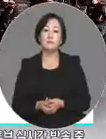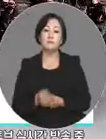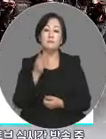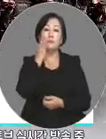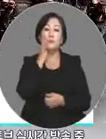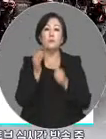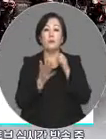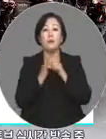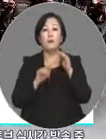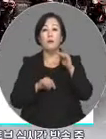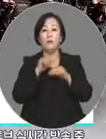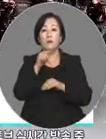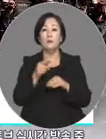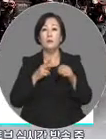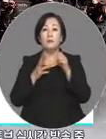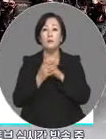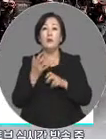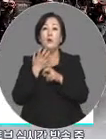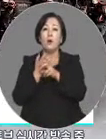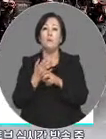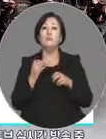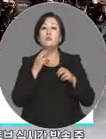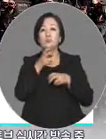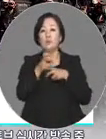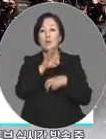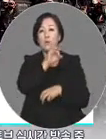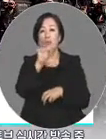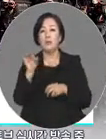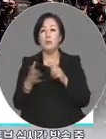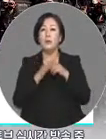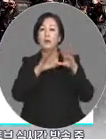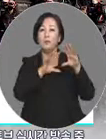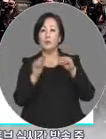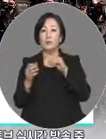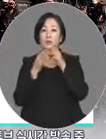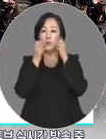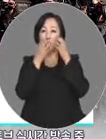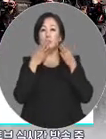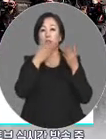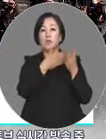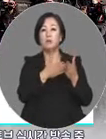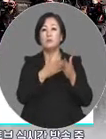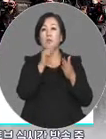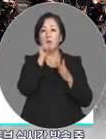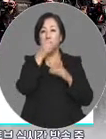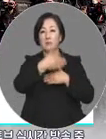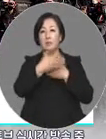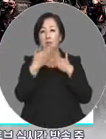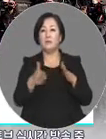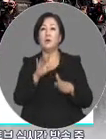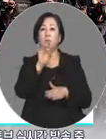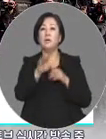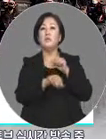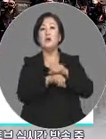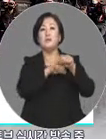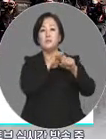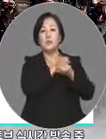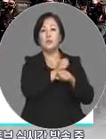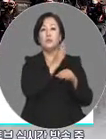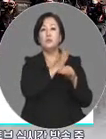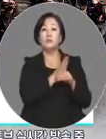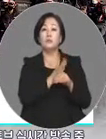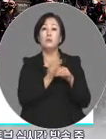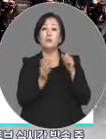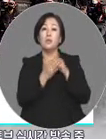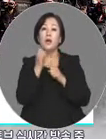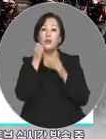울산을 드나드는 화물 차량들이 대거 멈춰서면서 울산 시항에도 컨테이너가 잔뜩 쌓여가고 있습니다. 아직